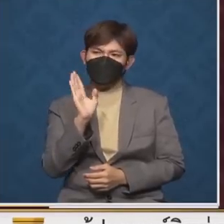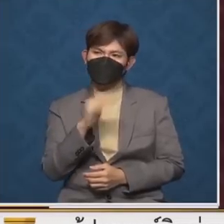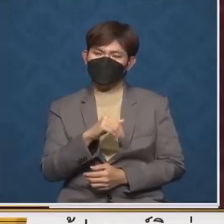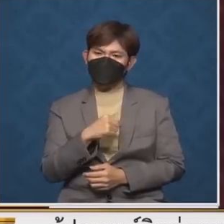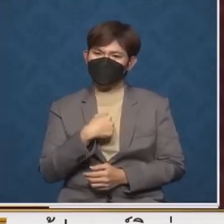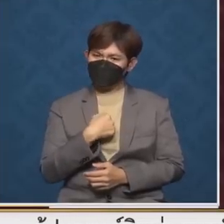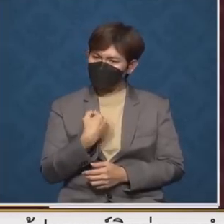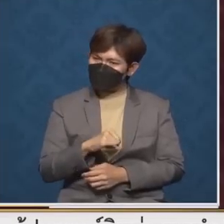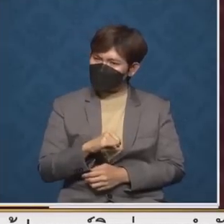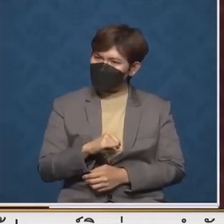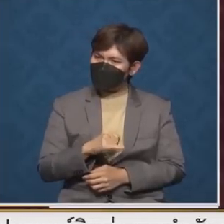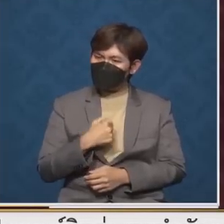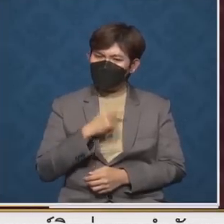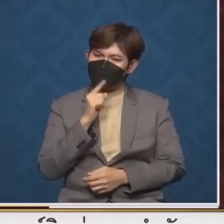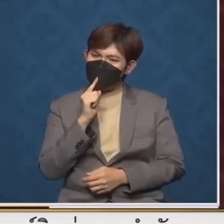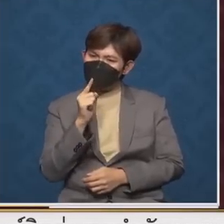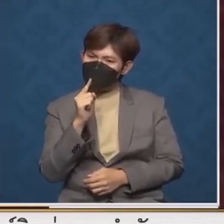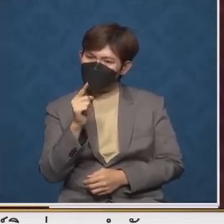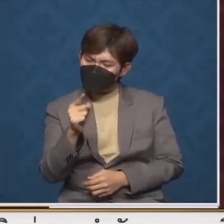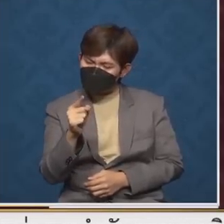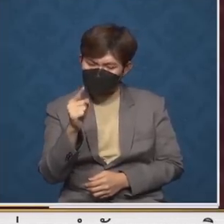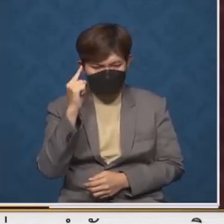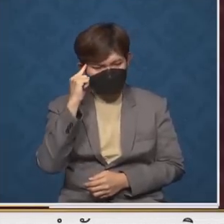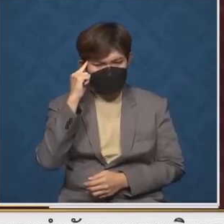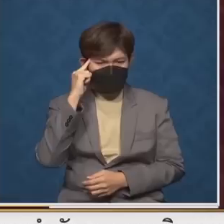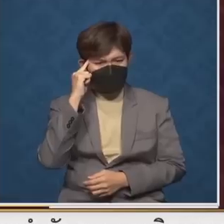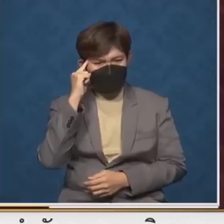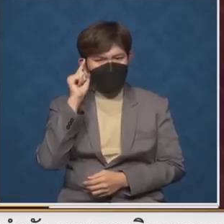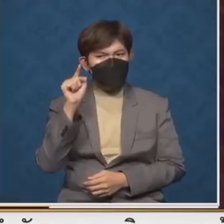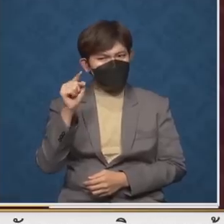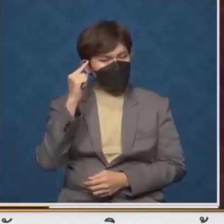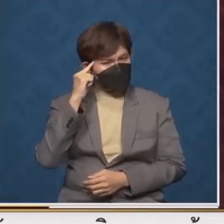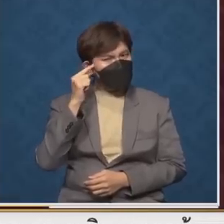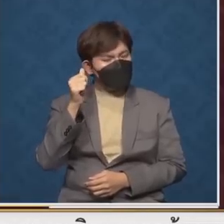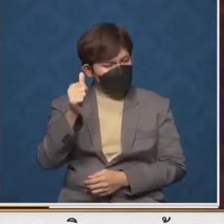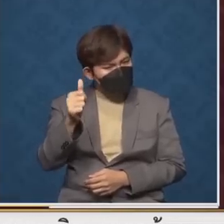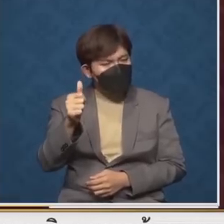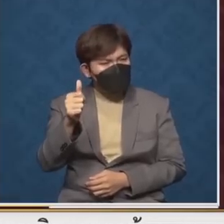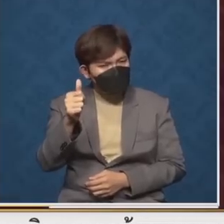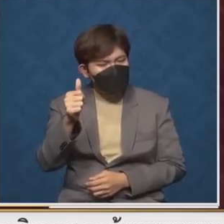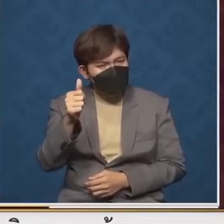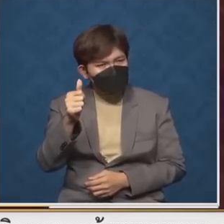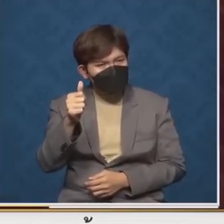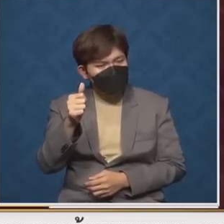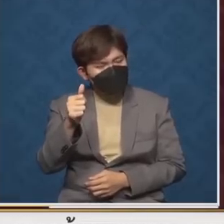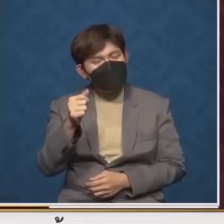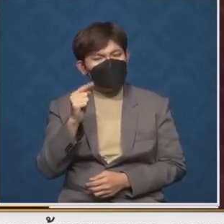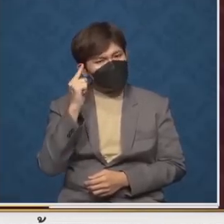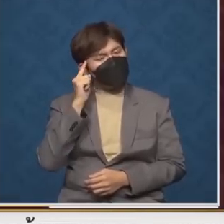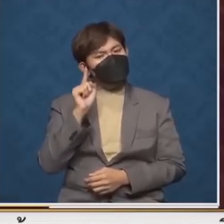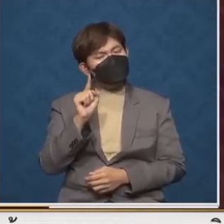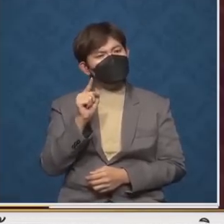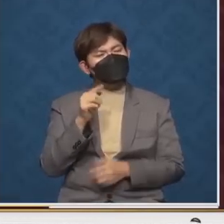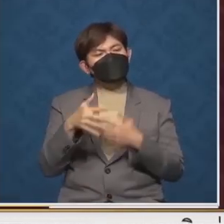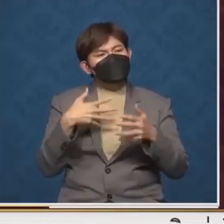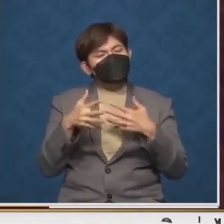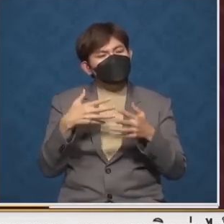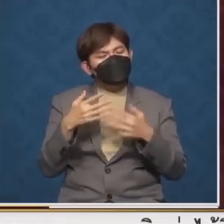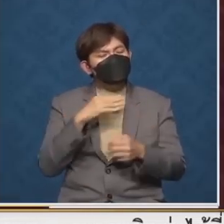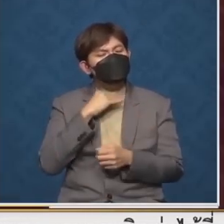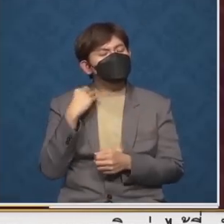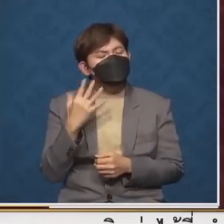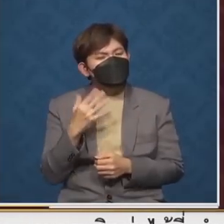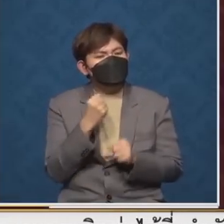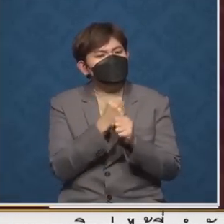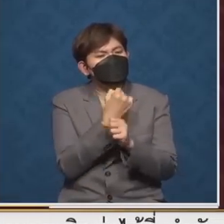เราผิดหอเปล่านะเราจำหนีเขาก่อน เขาคงคิดได้น่ะ เออ เรื่องนี้อย่น้อยมกมาไทยบาปนะผ